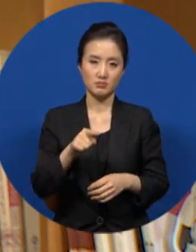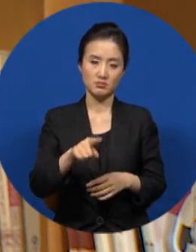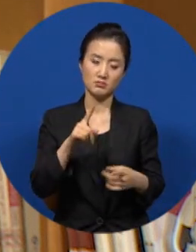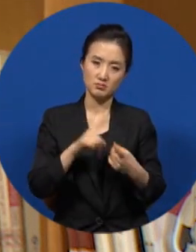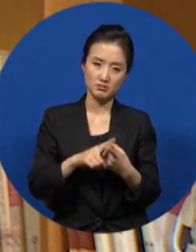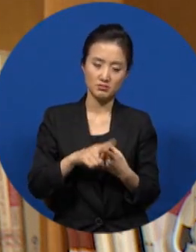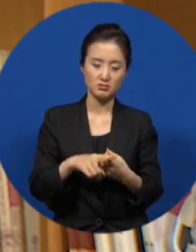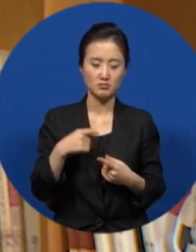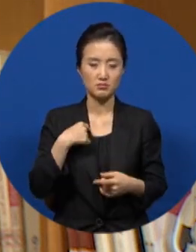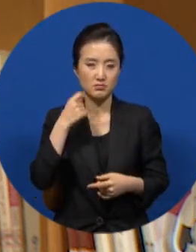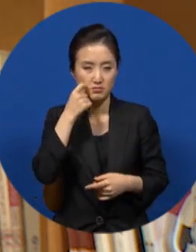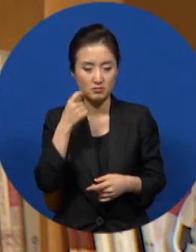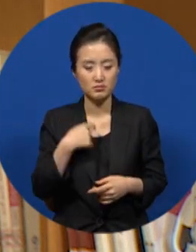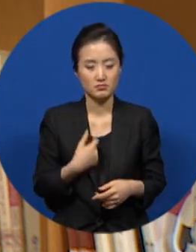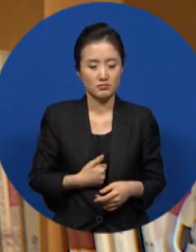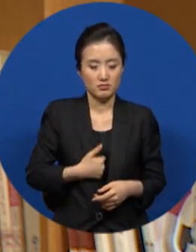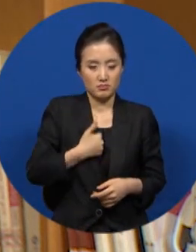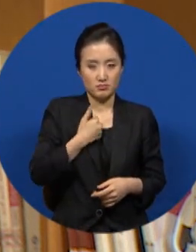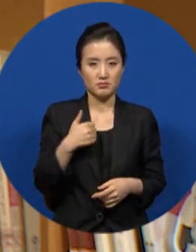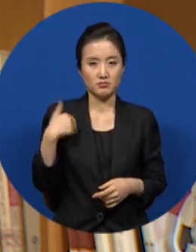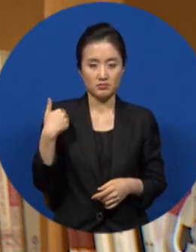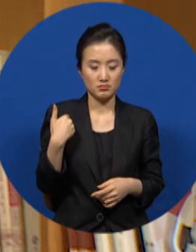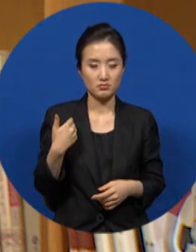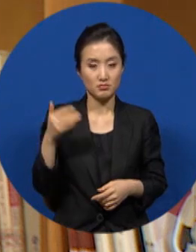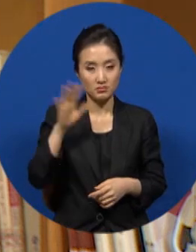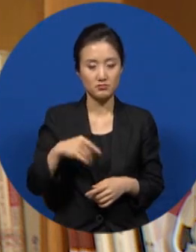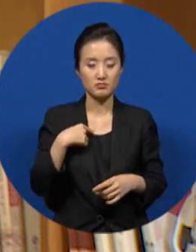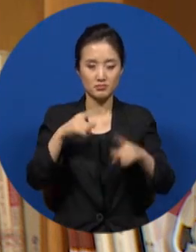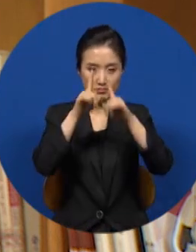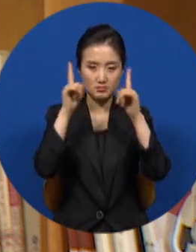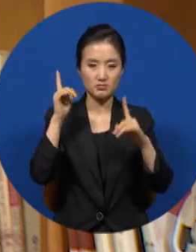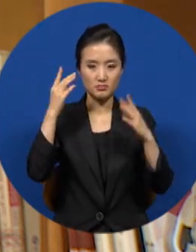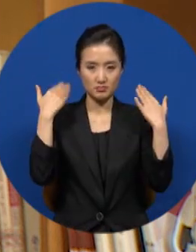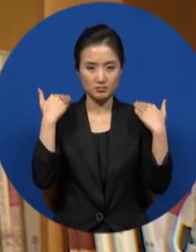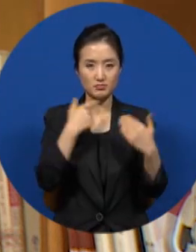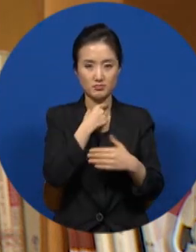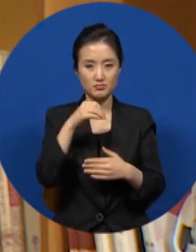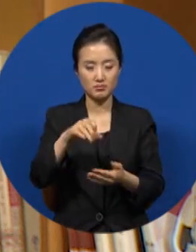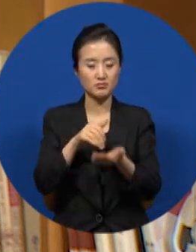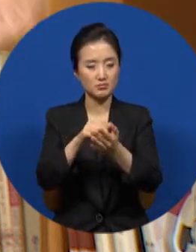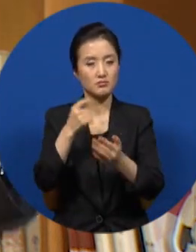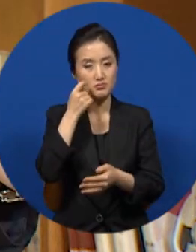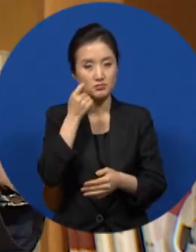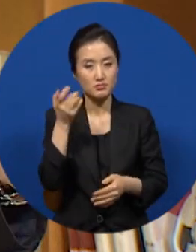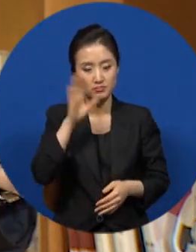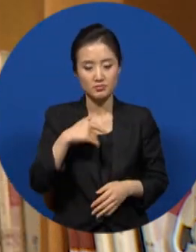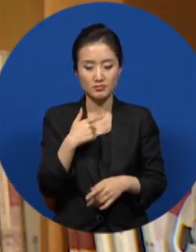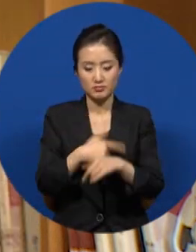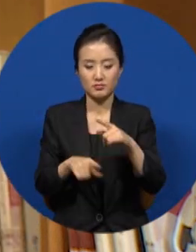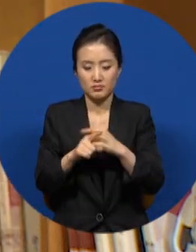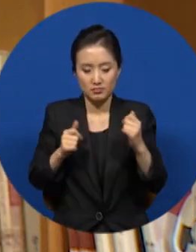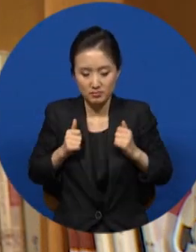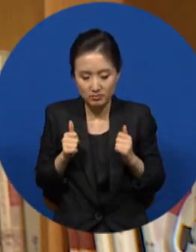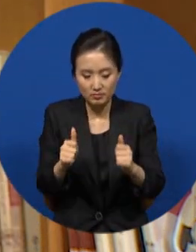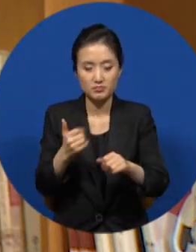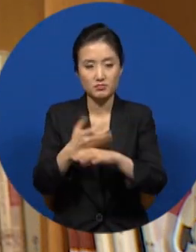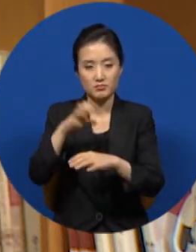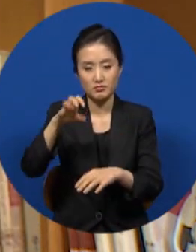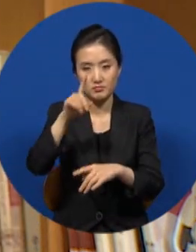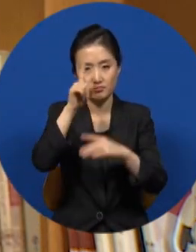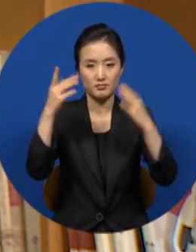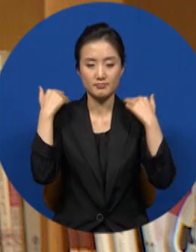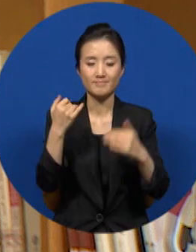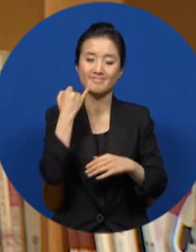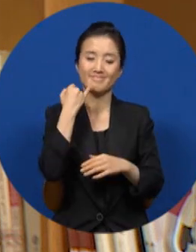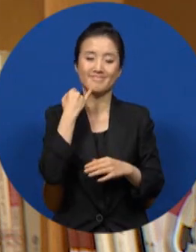같아요. 하지만 자기가 원하는 대학은 아니더라도 조금 다른 학교 가서 열심히 일을 해서 좀 더 잘 됐다 이거지. 운의 측면으로 보면 그때는